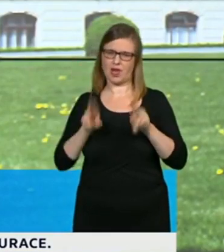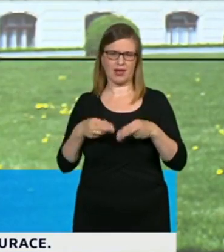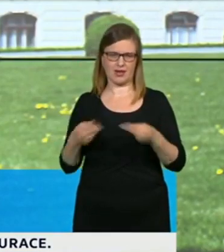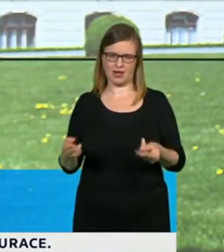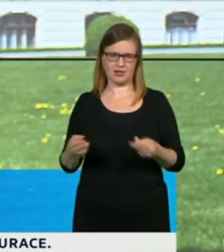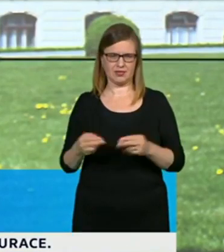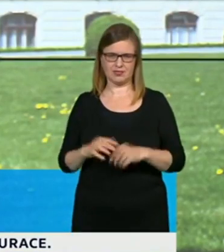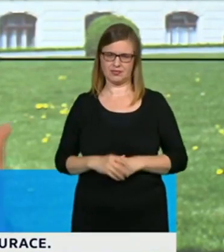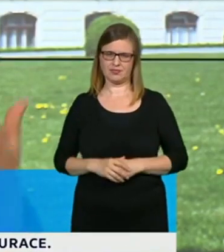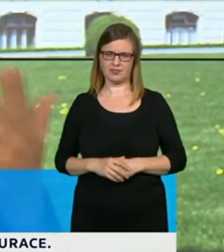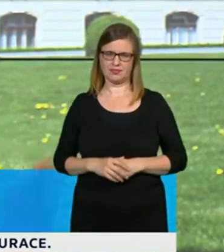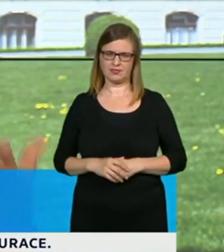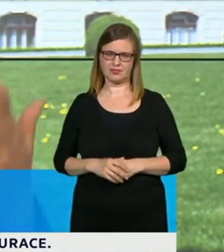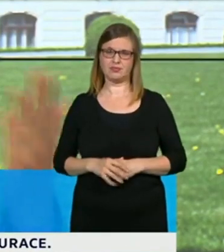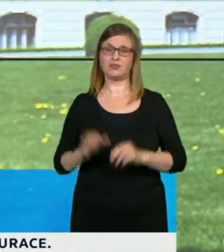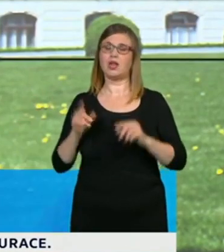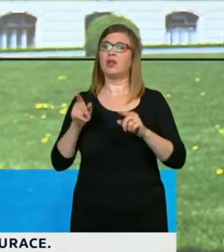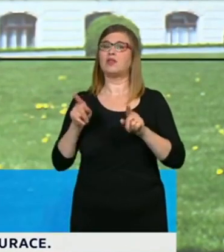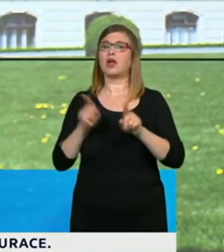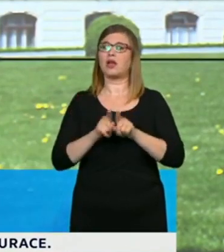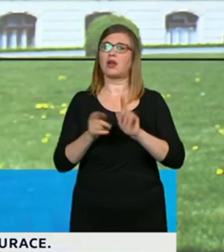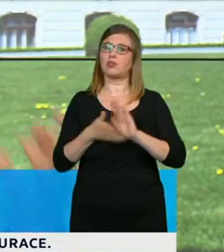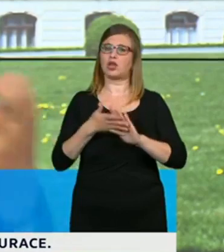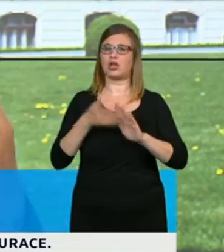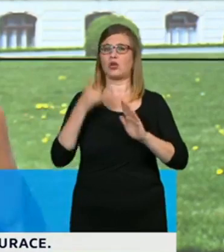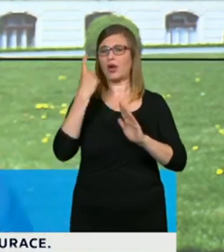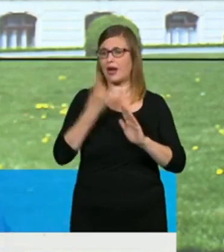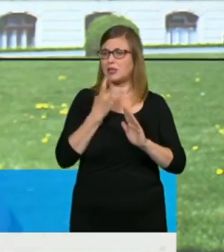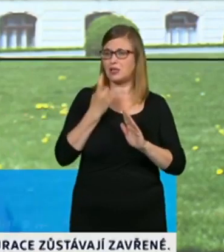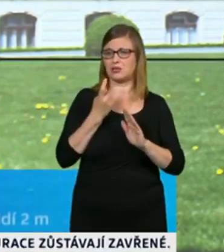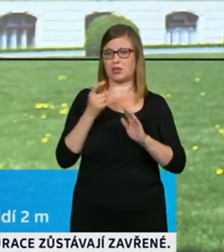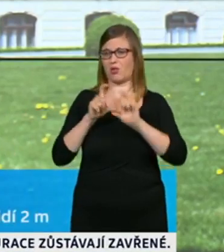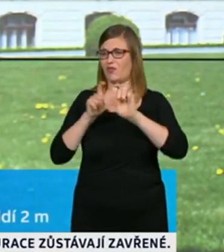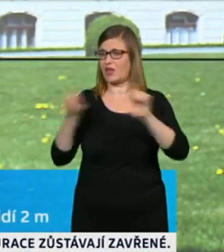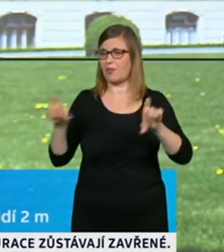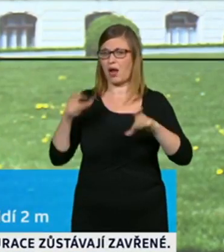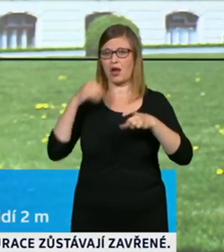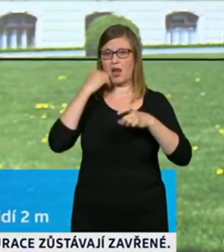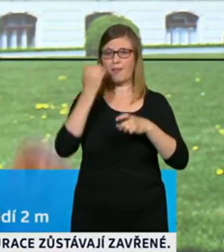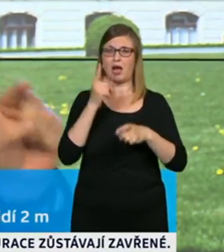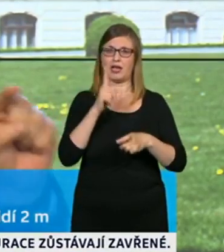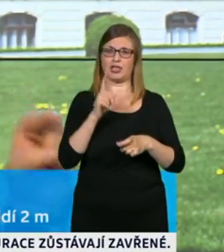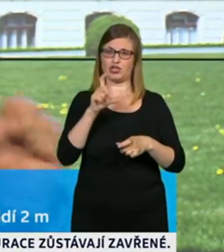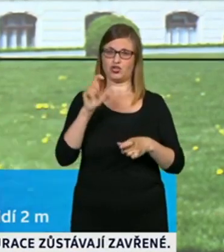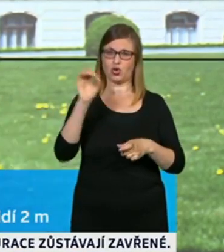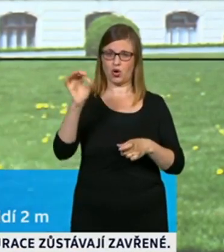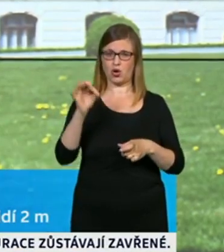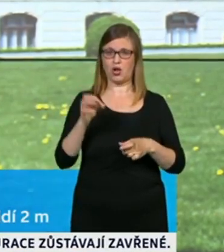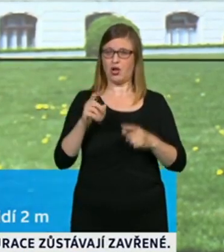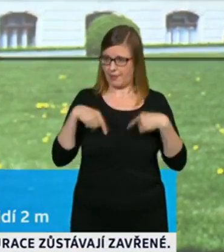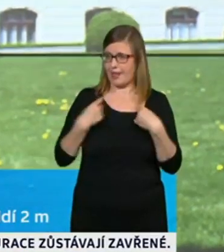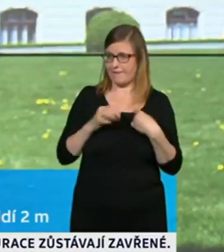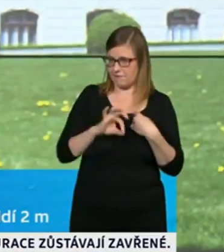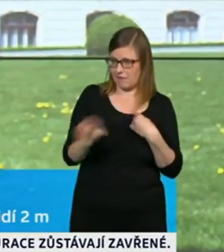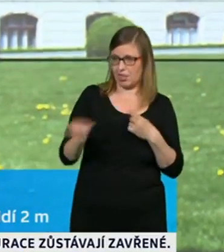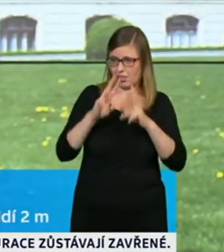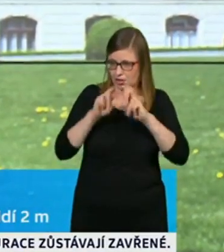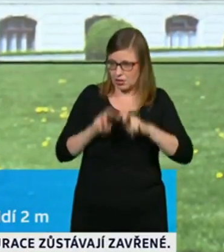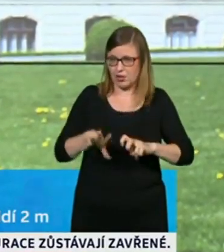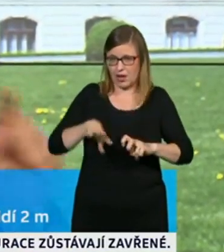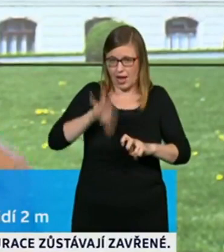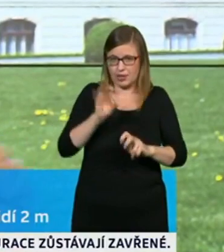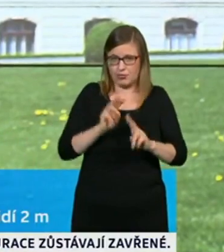velký problém. Neudávala se identifikace organizace. Ne, že bychom si ji nebyli schopni dohledávat. Ještě bych chtěl říct, že u těch 50 tisíc